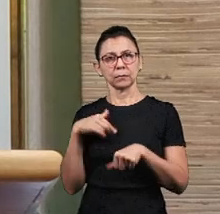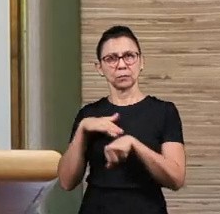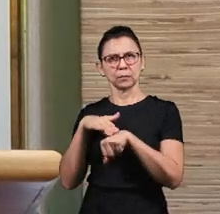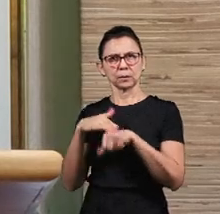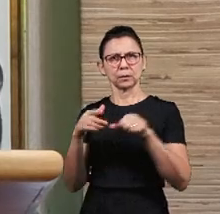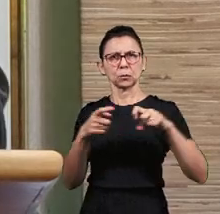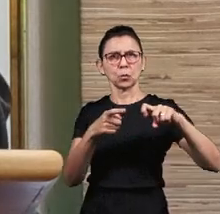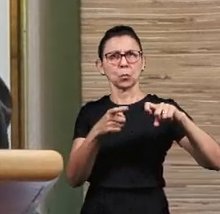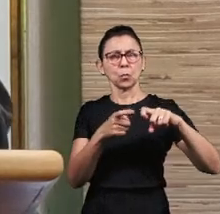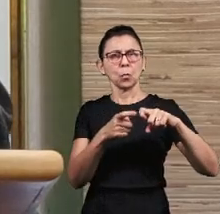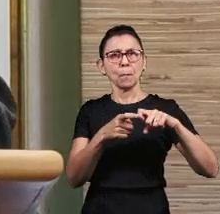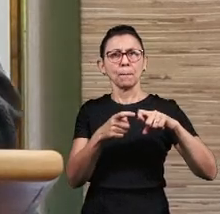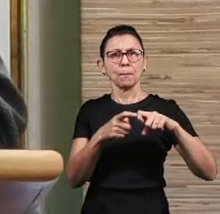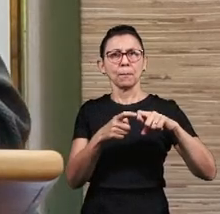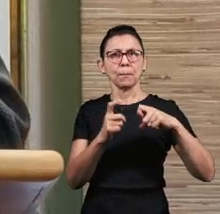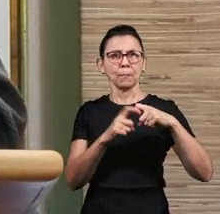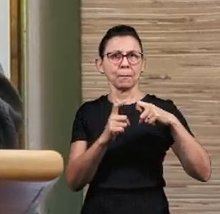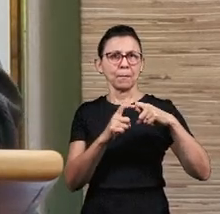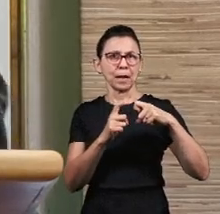vu déjà 2 fois.